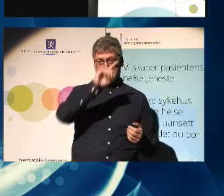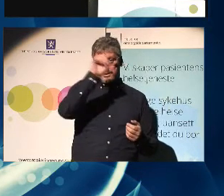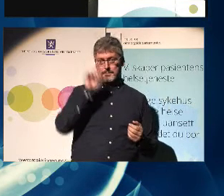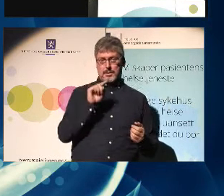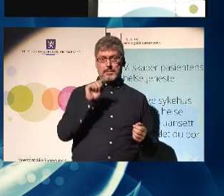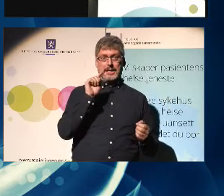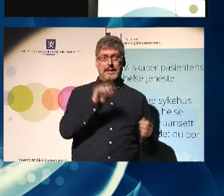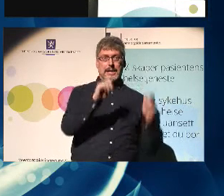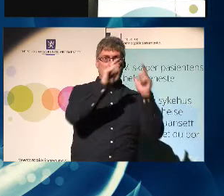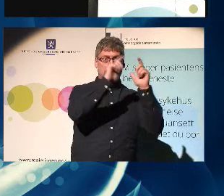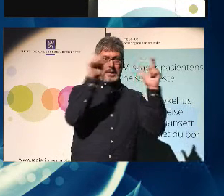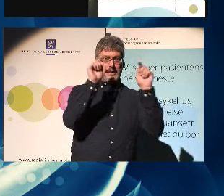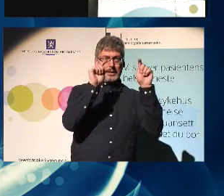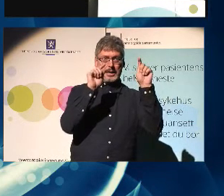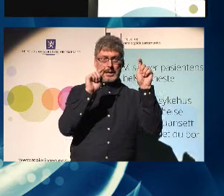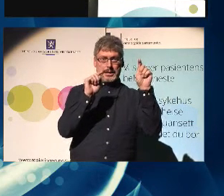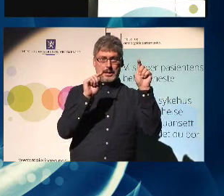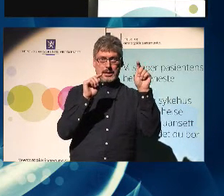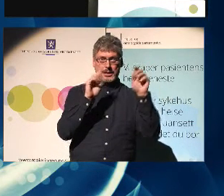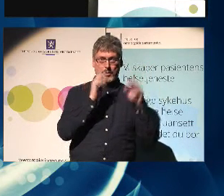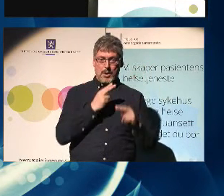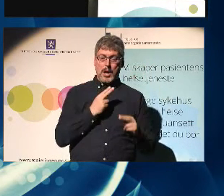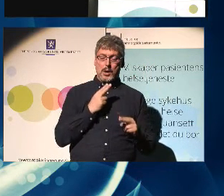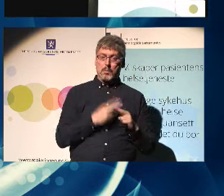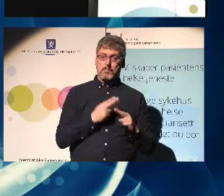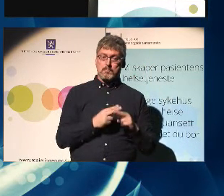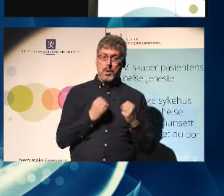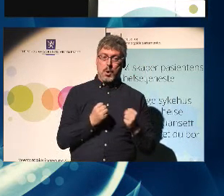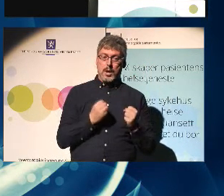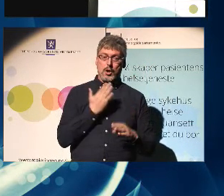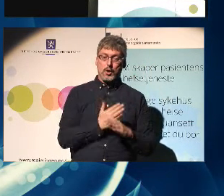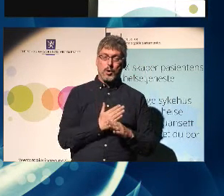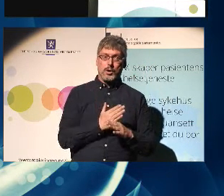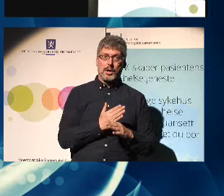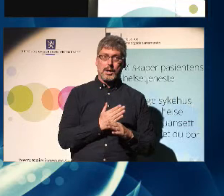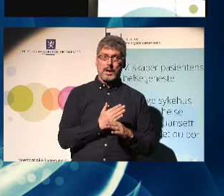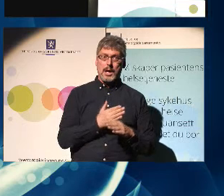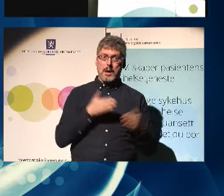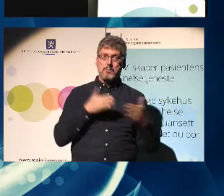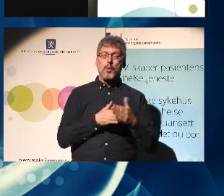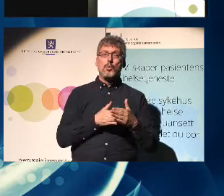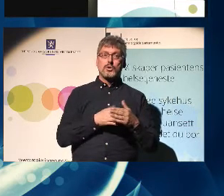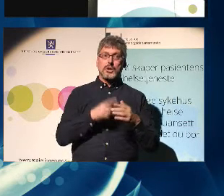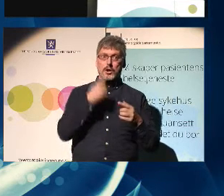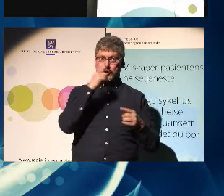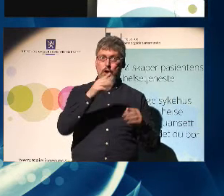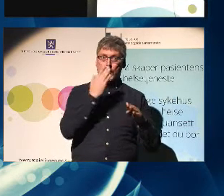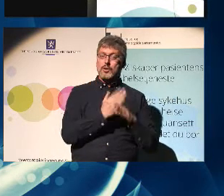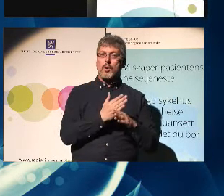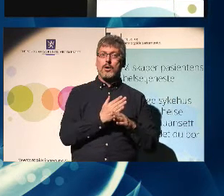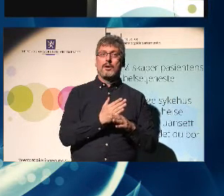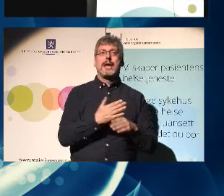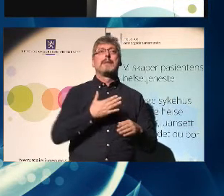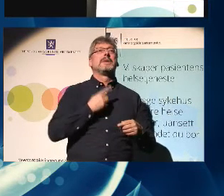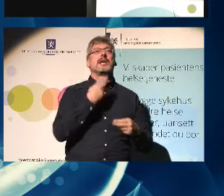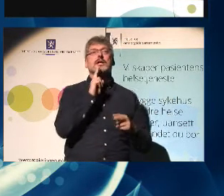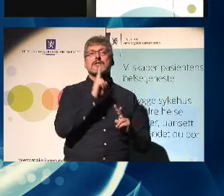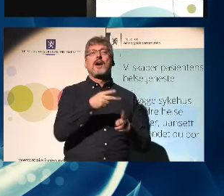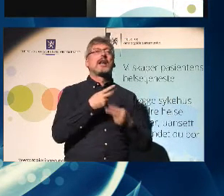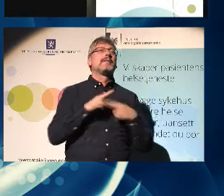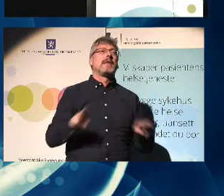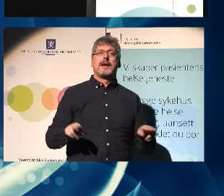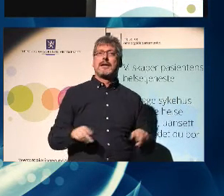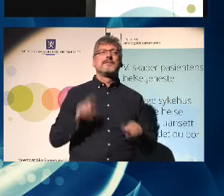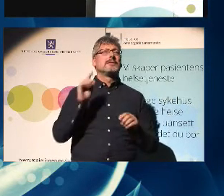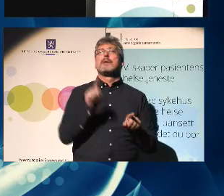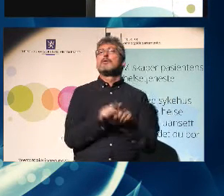dette bildet, den utholdende nok, og den motstandsdyktig nok, og mitt svar nei. Det betyr ikke at vi skal forkaste